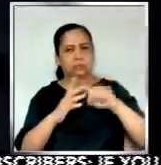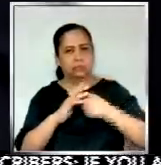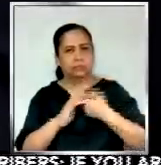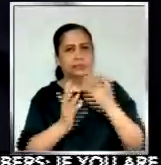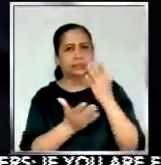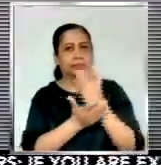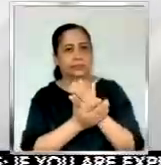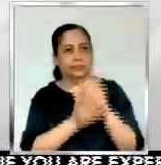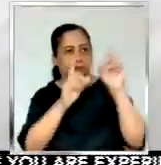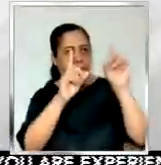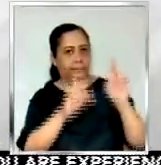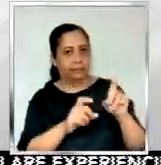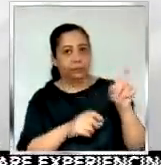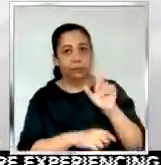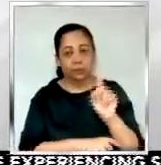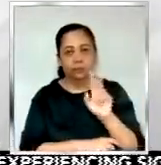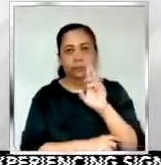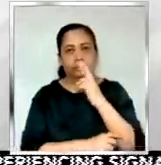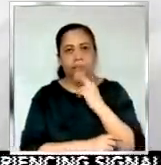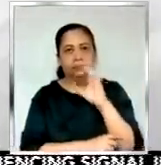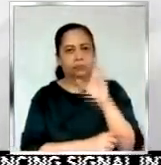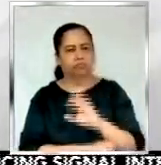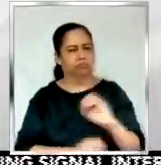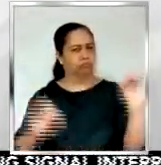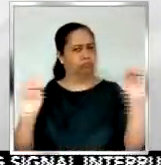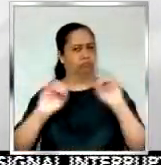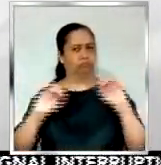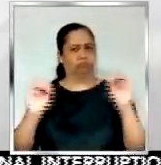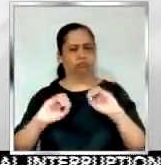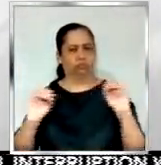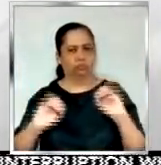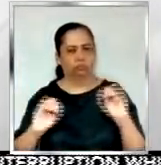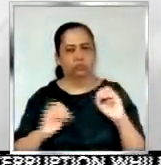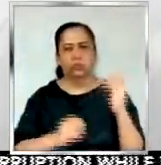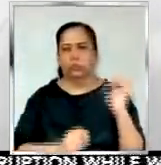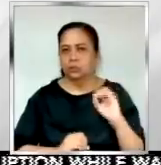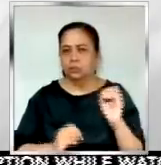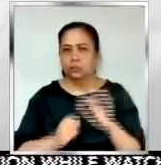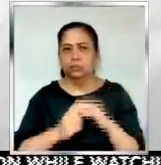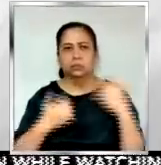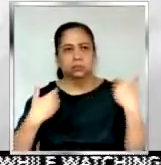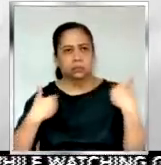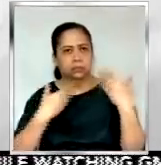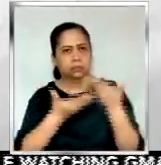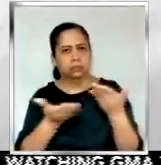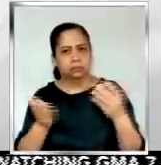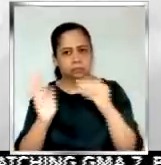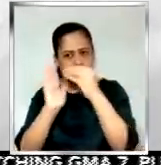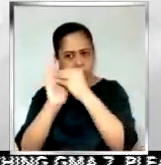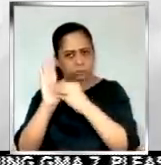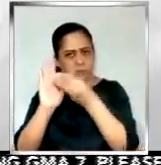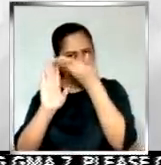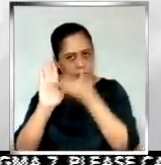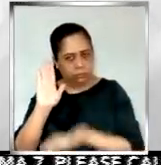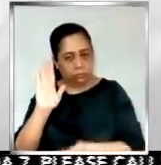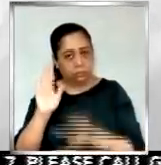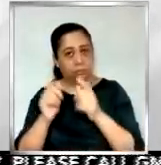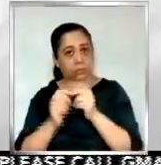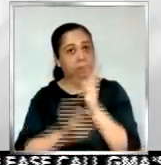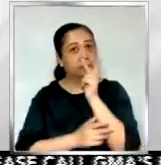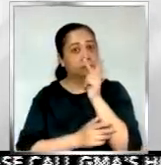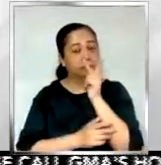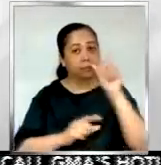Red Cross. Ah, wala ho ma'am, wala ho kasi nandyan naman ang mga records namin, yung mga private laboratories.